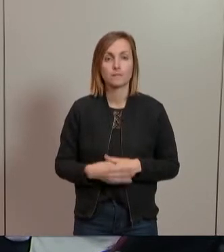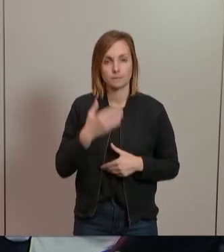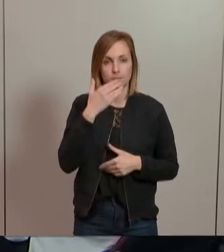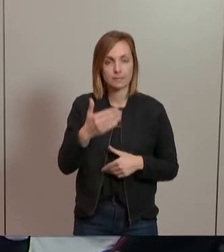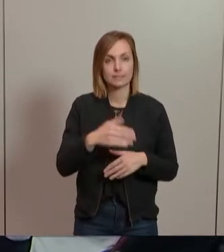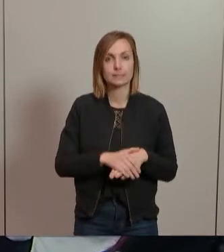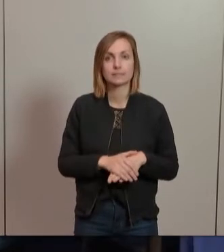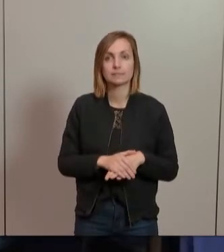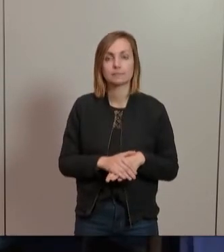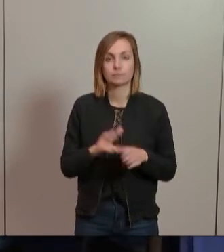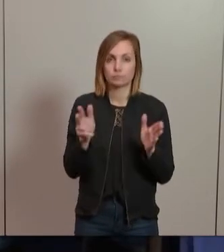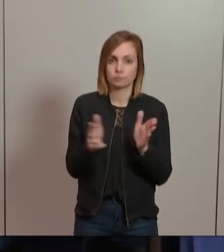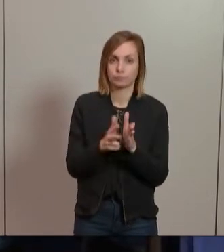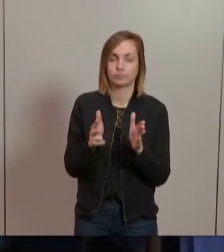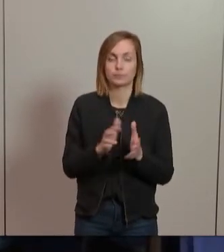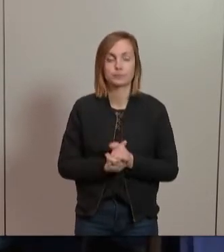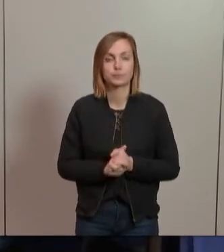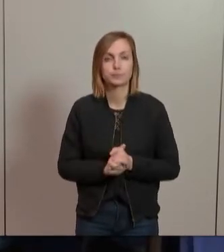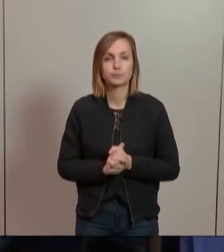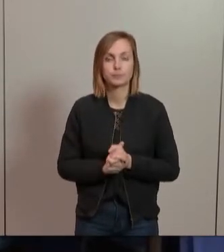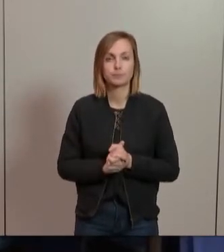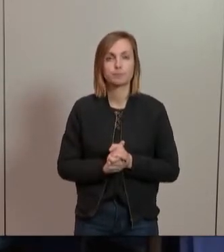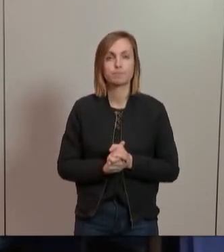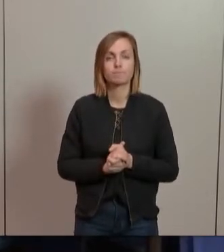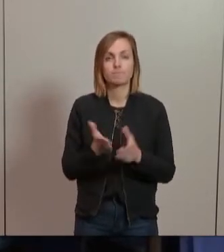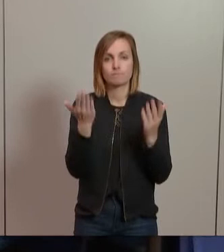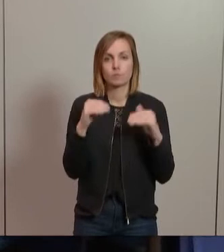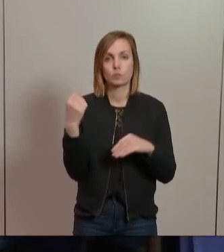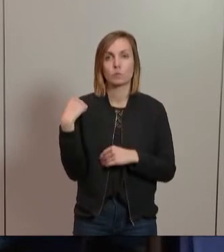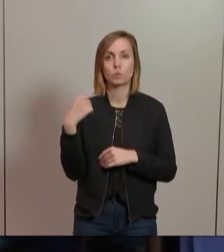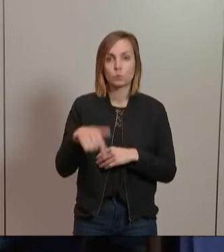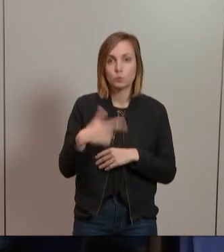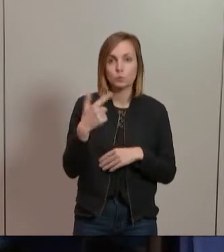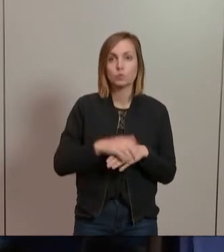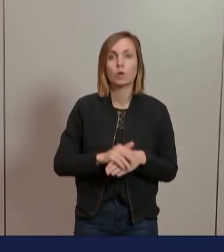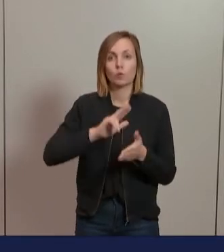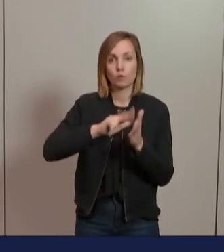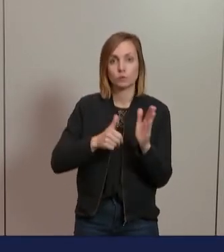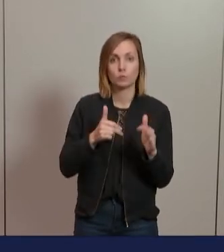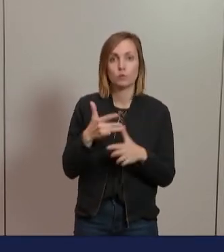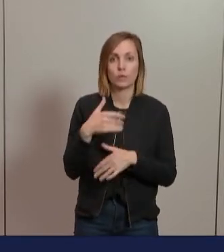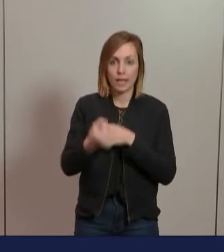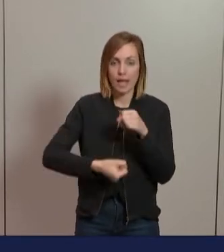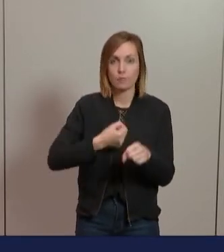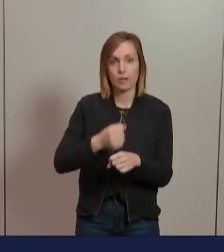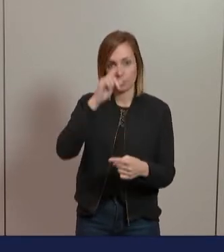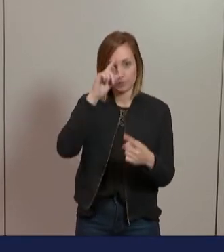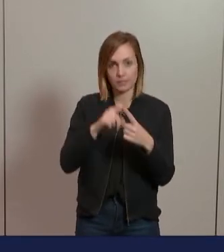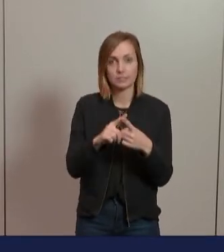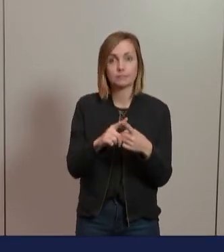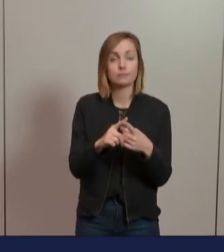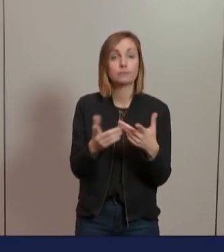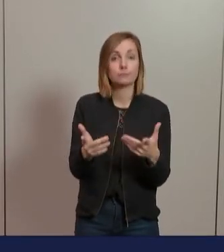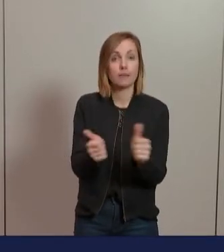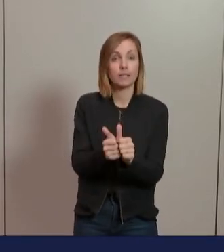Merci. Délibération adoptée à l'unanimité. Délibération numéro 12, convention pluriannuelle d'objectifs avec